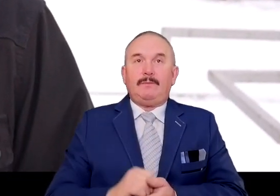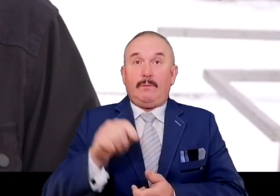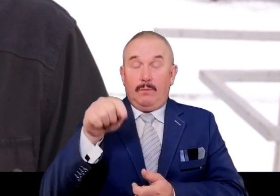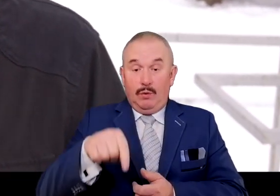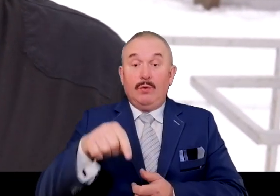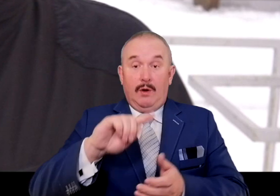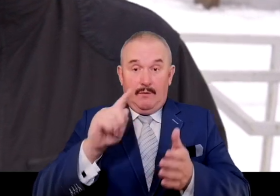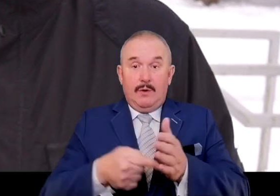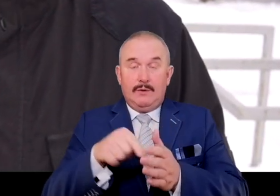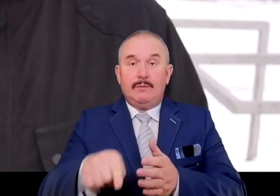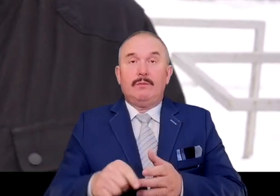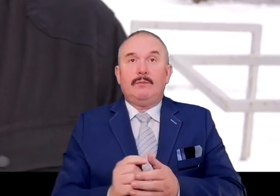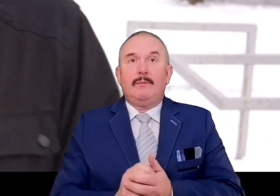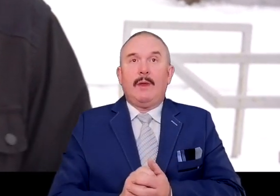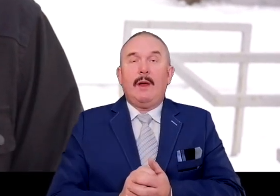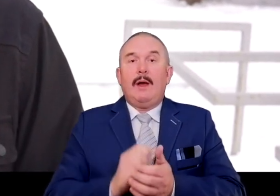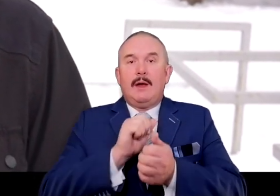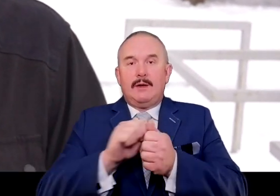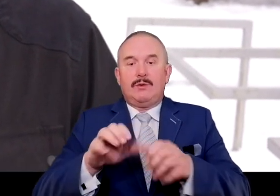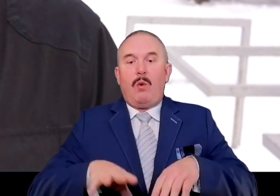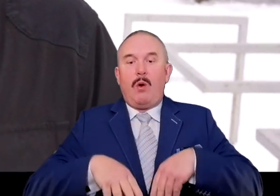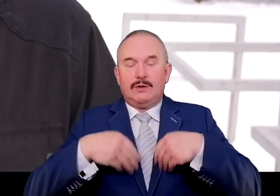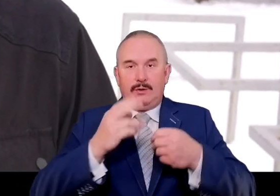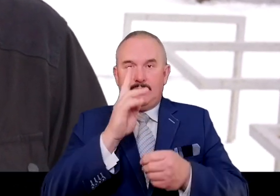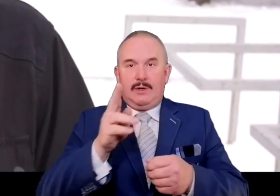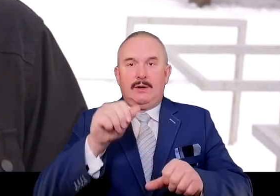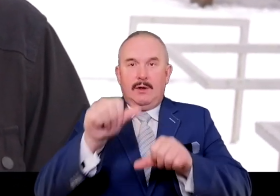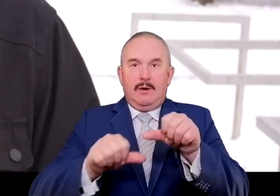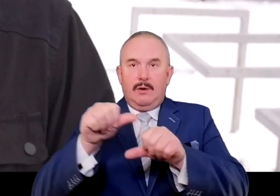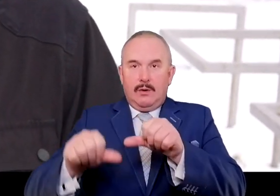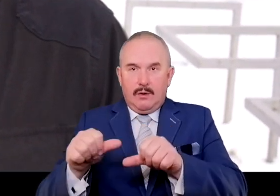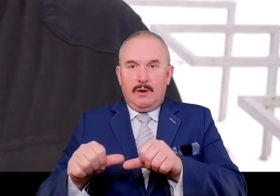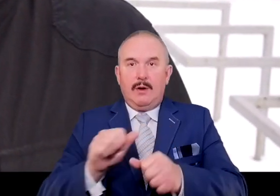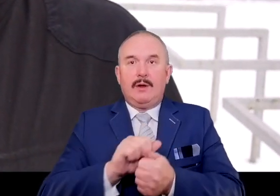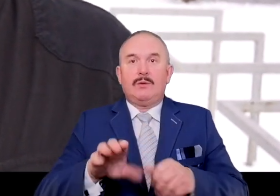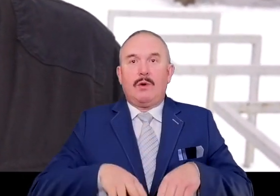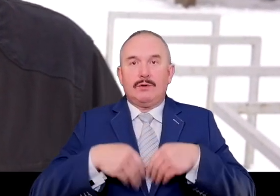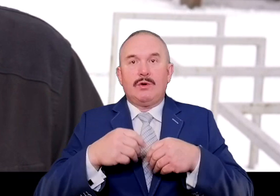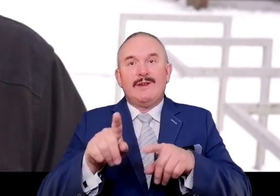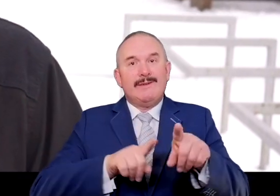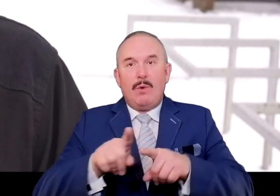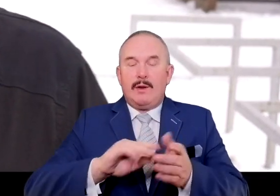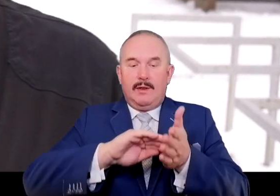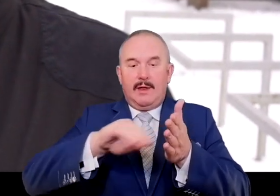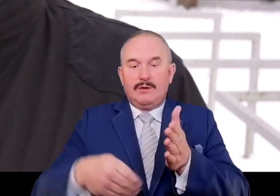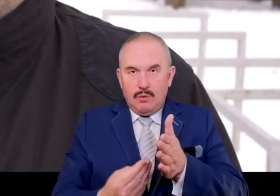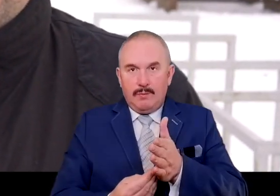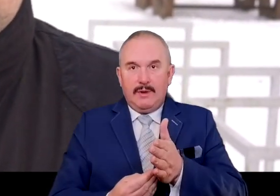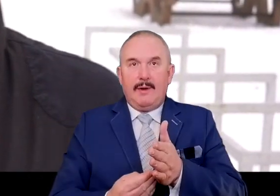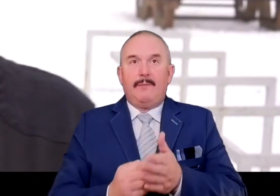Tutaj 10 lutego odbywają się uroczystości. Odbywają się uroczystości symbolicznego aktu